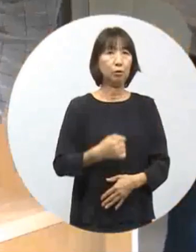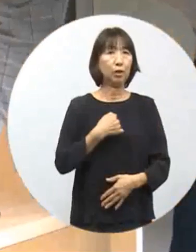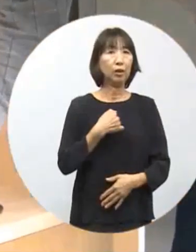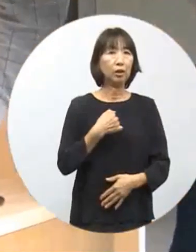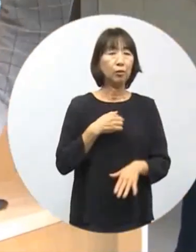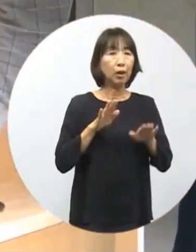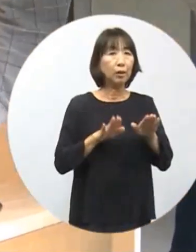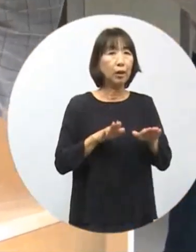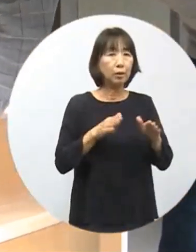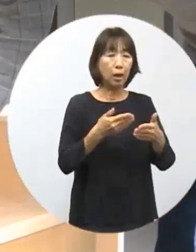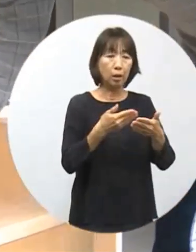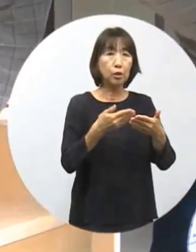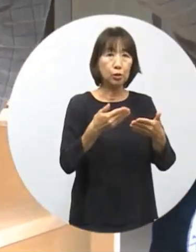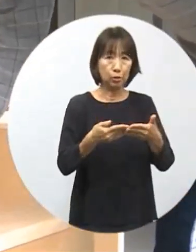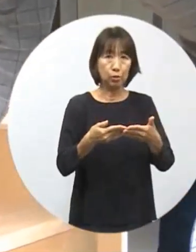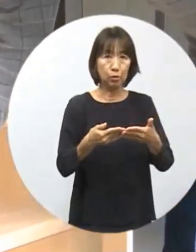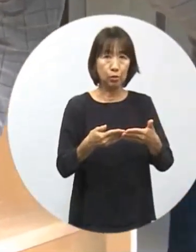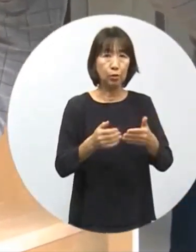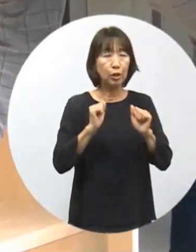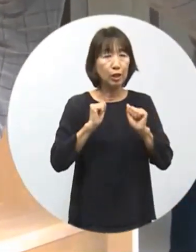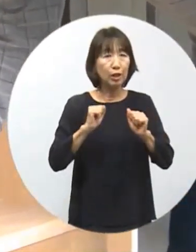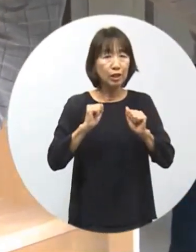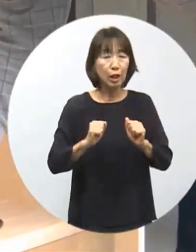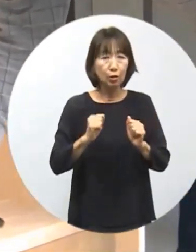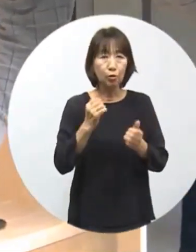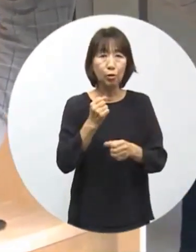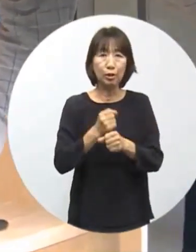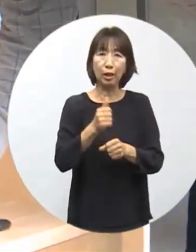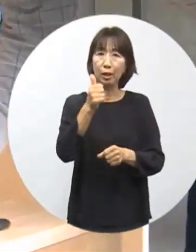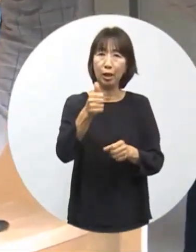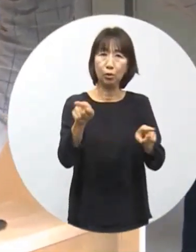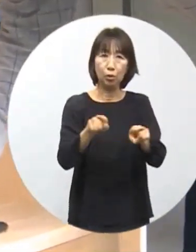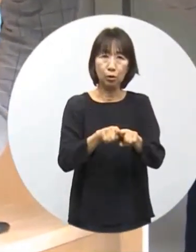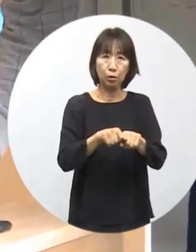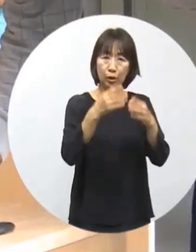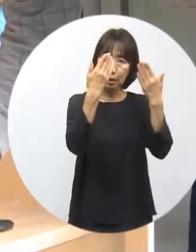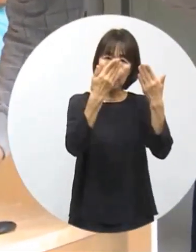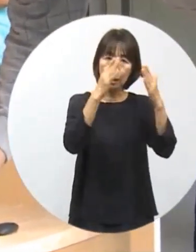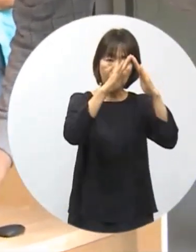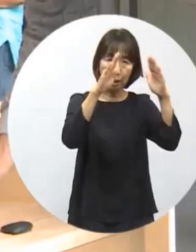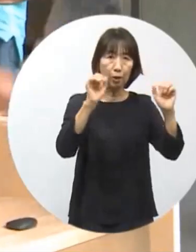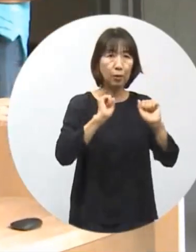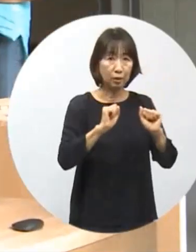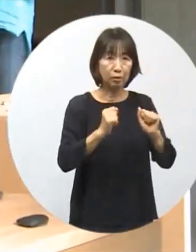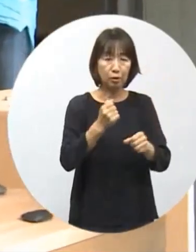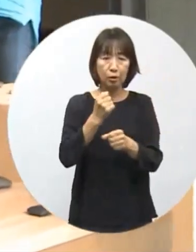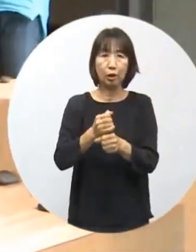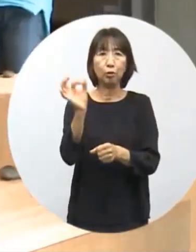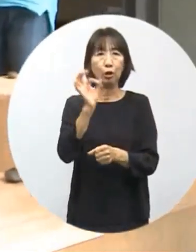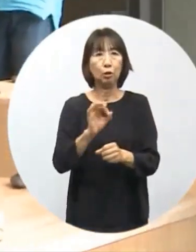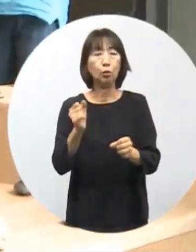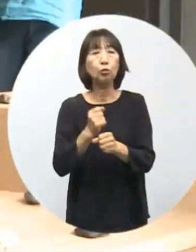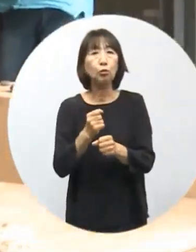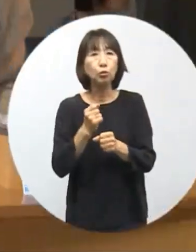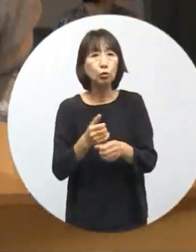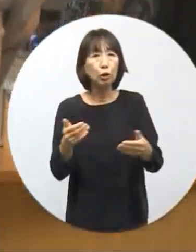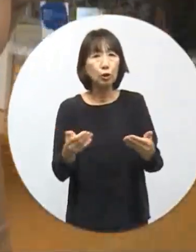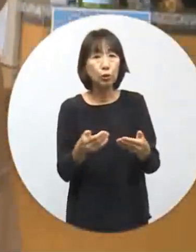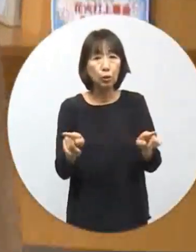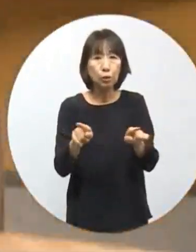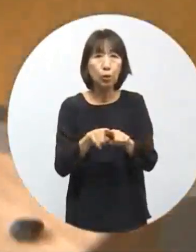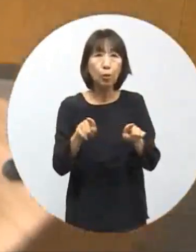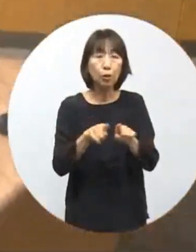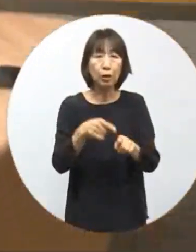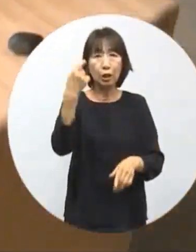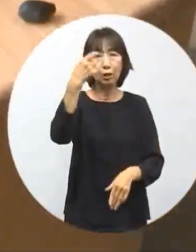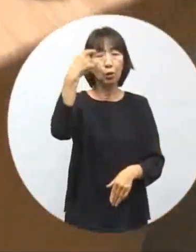は現代美術、まあ、生きている作家と一緒に展覧会を作ったり作品を作ったりする仕事とともに、教